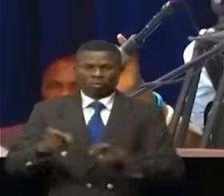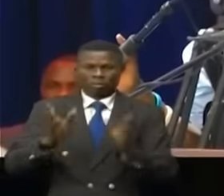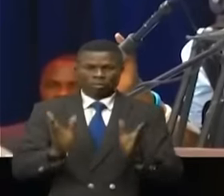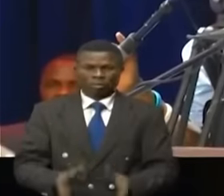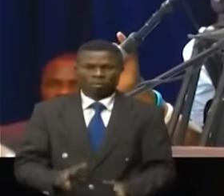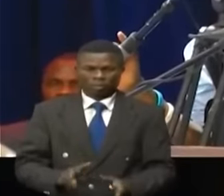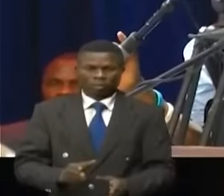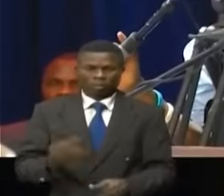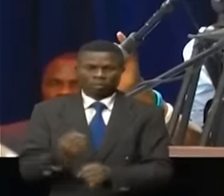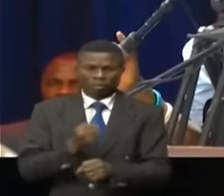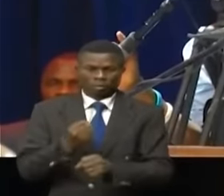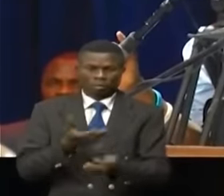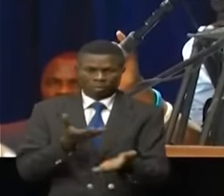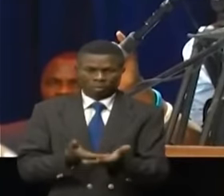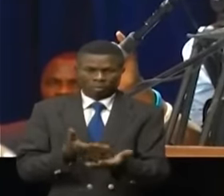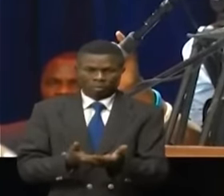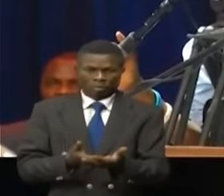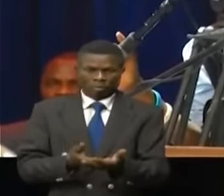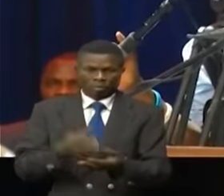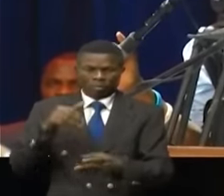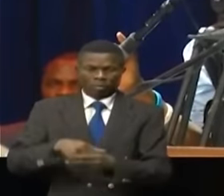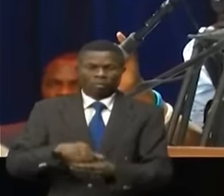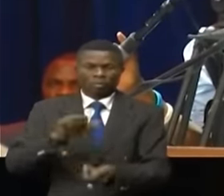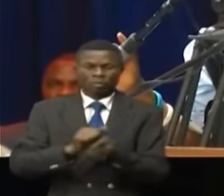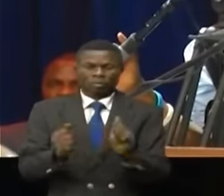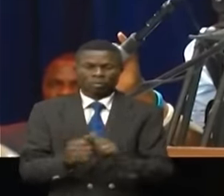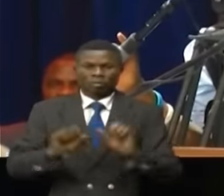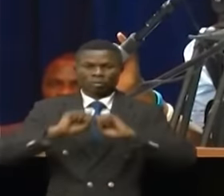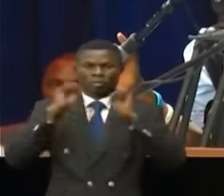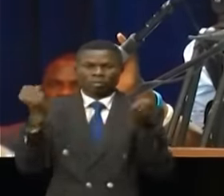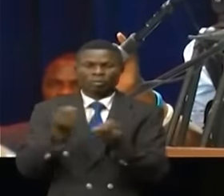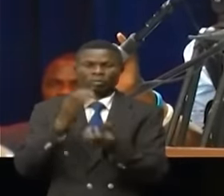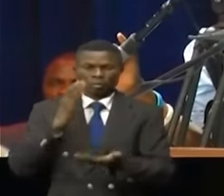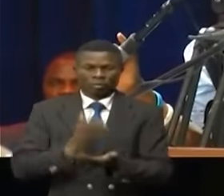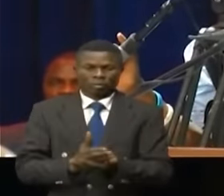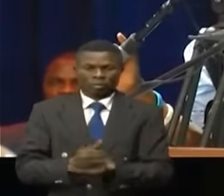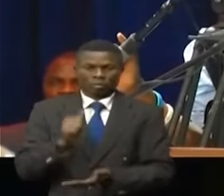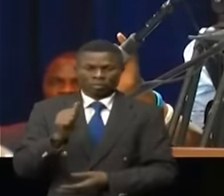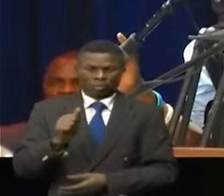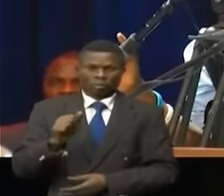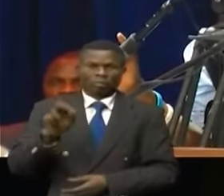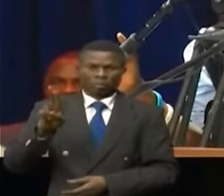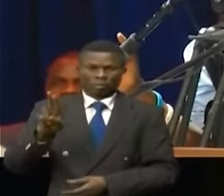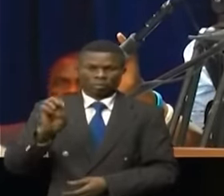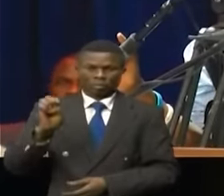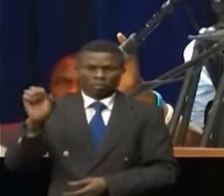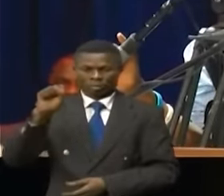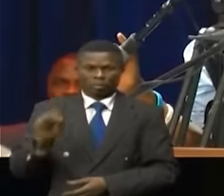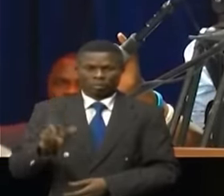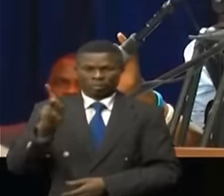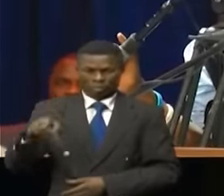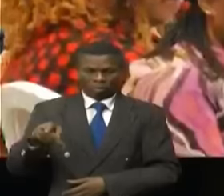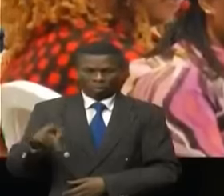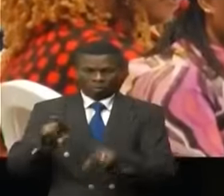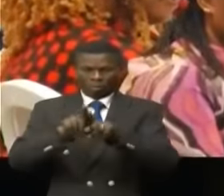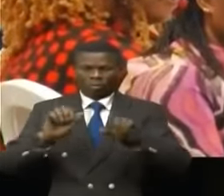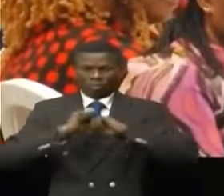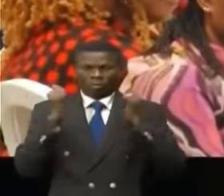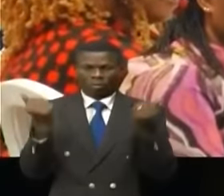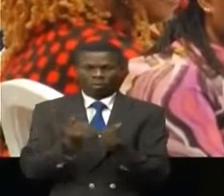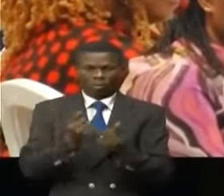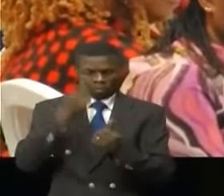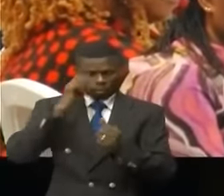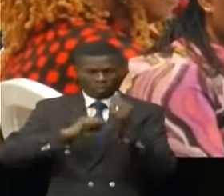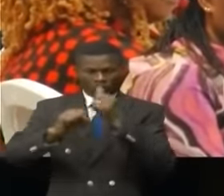la sous-traitance dans le secteur privé, ARSP en sigle, et l'Agence pour la promotion